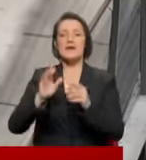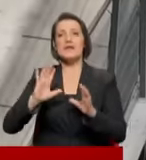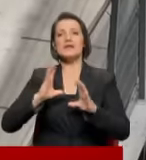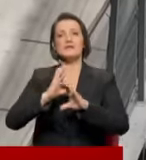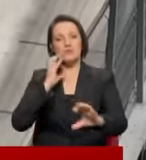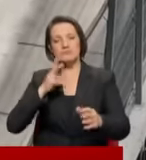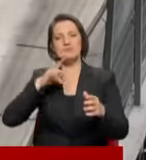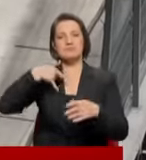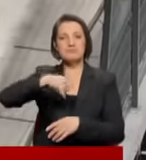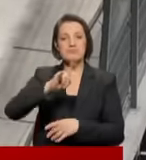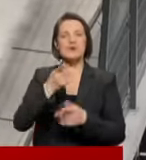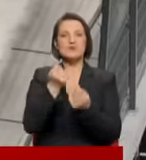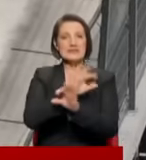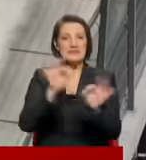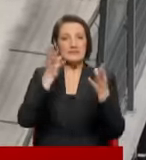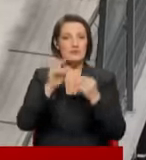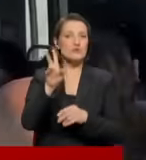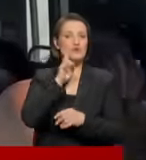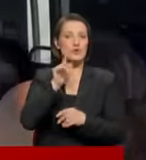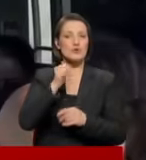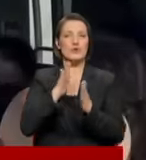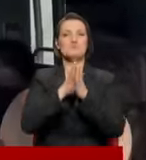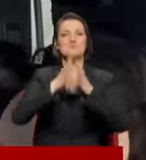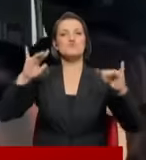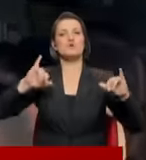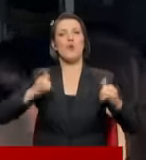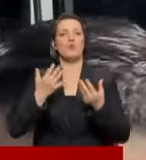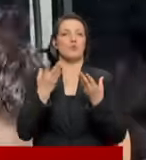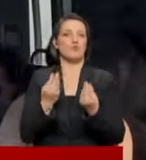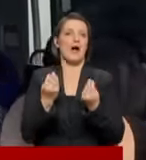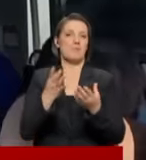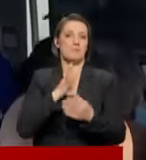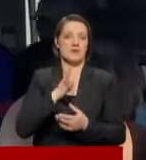ulaşım araçları ücretsiz olunca bayramın son gününde de büyük yoğunluk yaşandı.